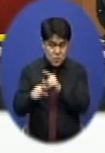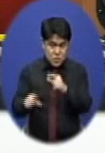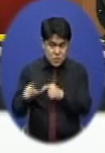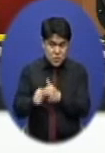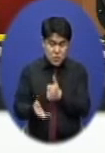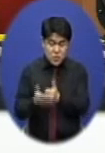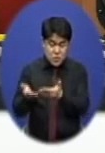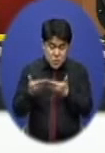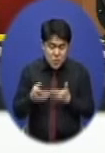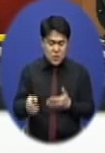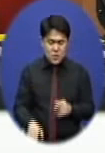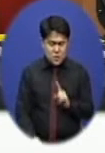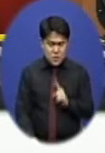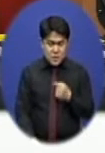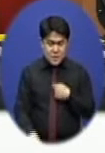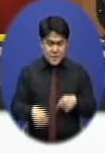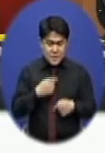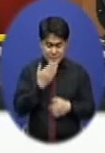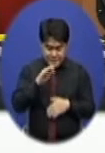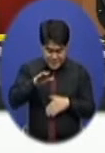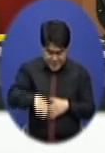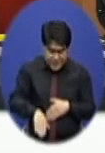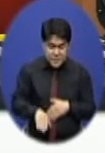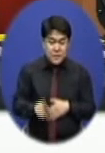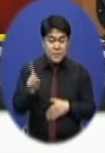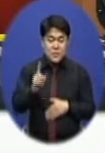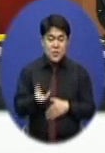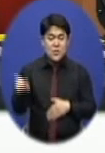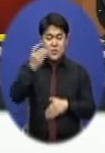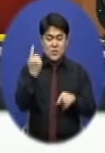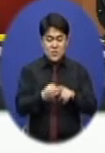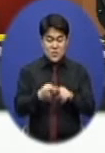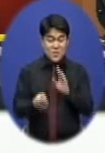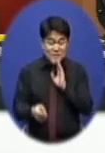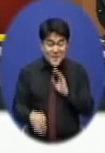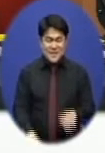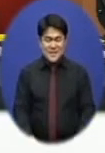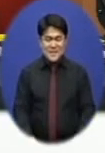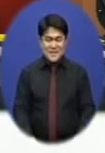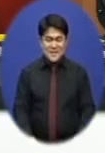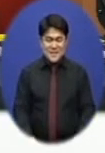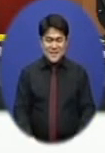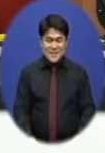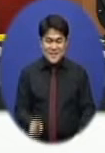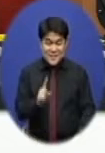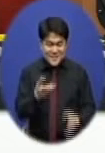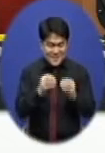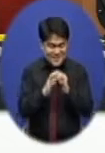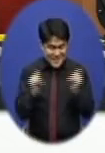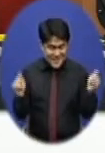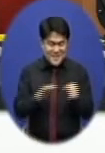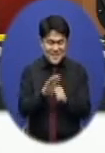자꾸 칭찬을 하니까 그거는 자기를 자꾸 낮추는 거는 결국은 올라가는 게 되거든요. 아, 예. 그래서 참 많은